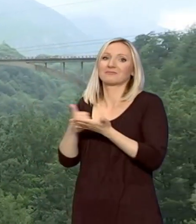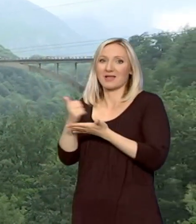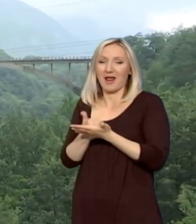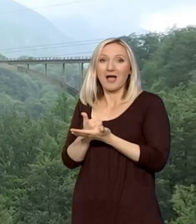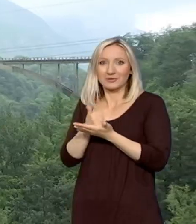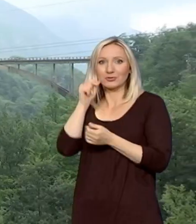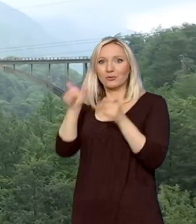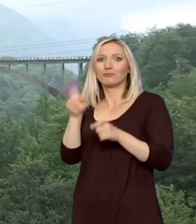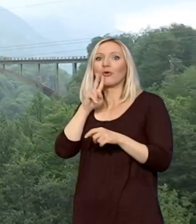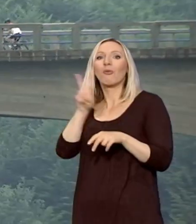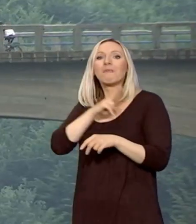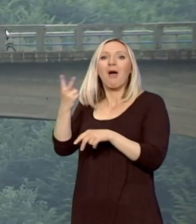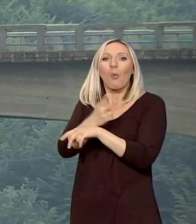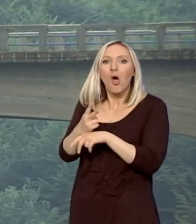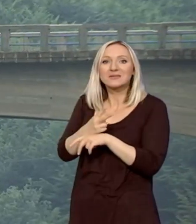zip-line-ova.